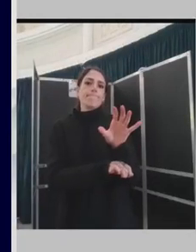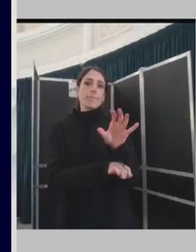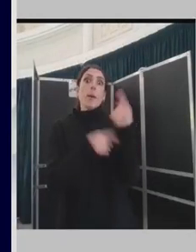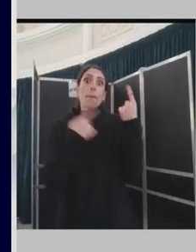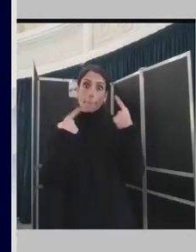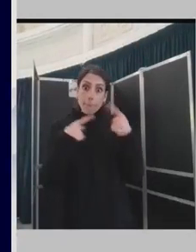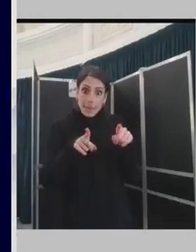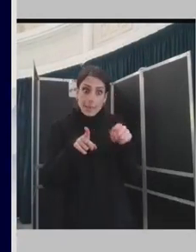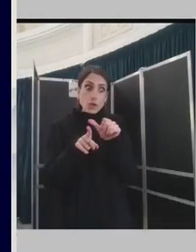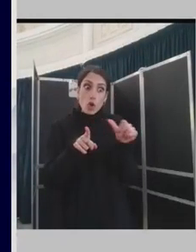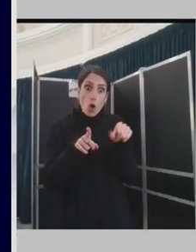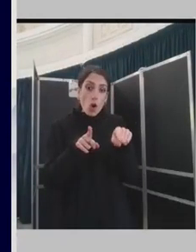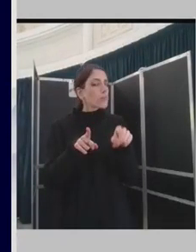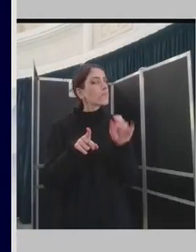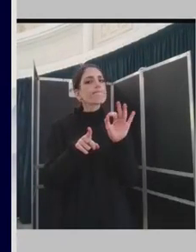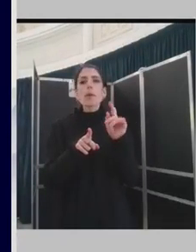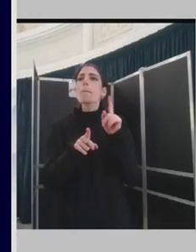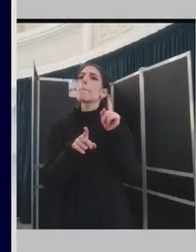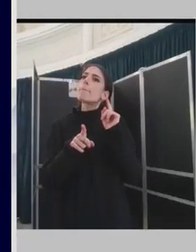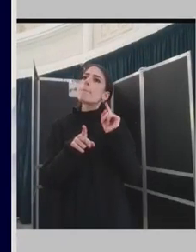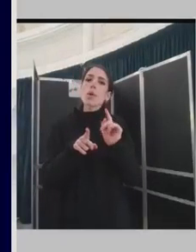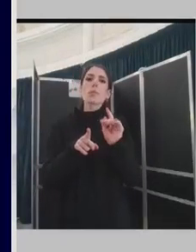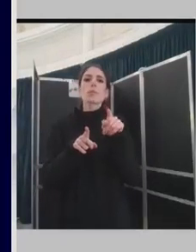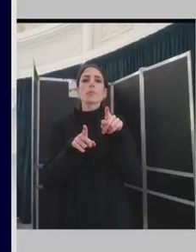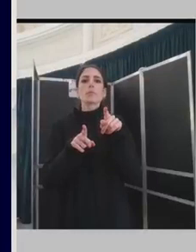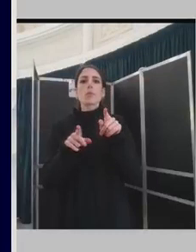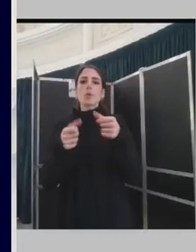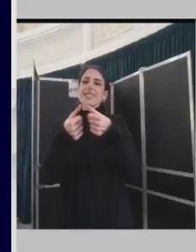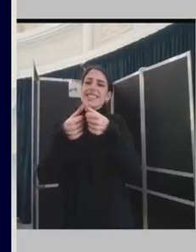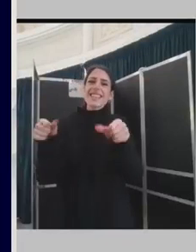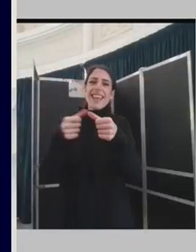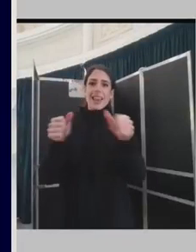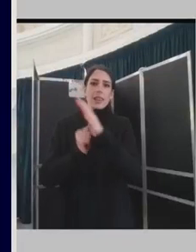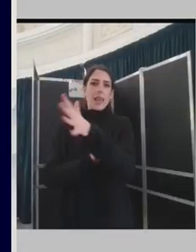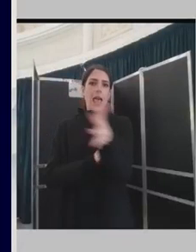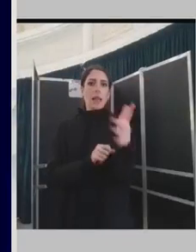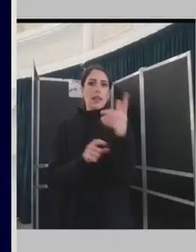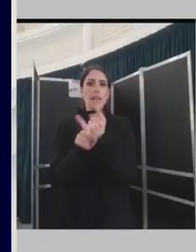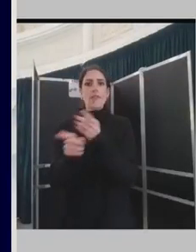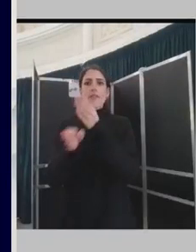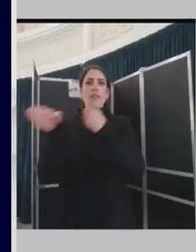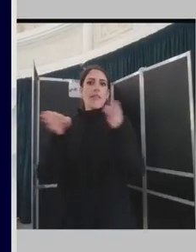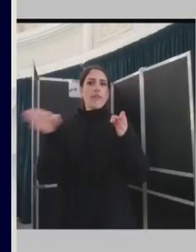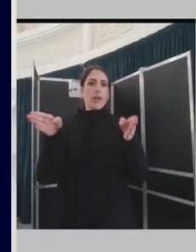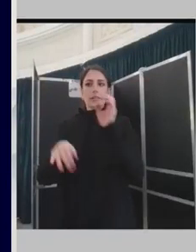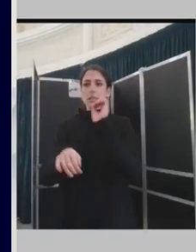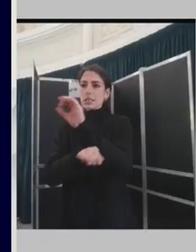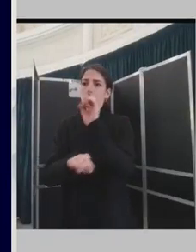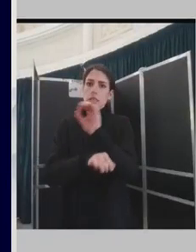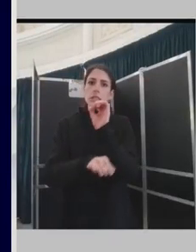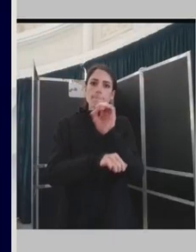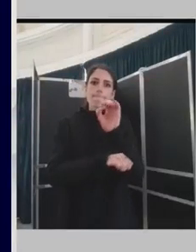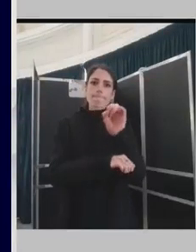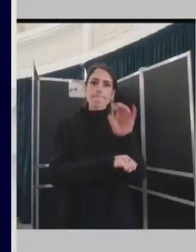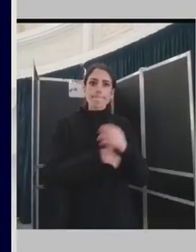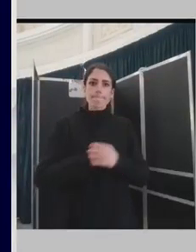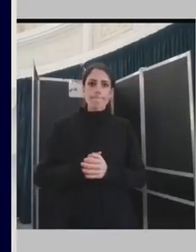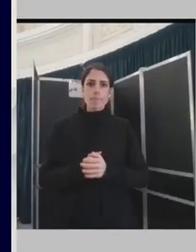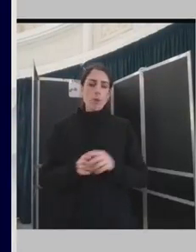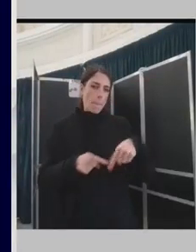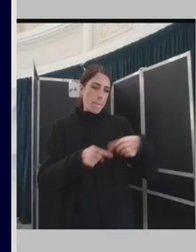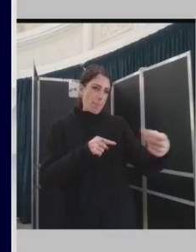a disposizione. In questo momento, lo dirà poi meglio il direttore Napolitano, siamo alla